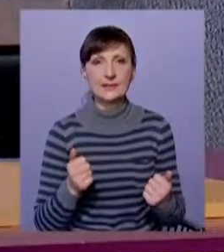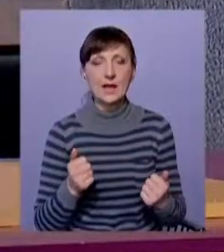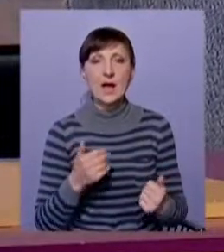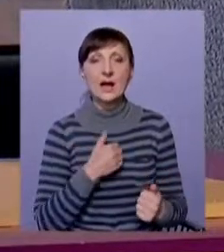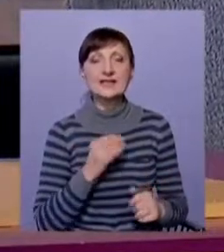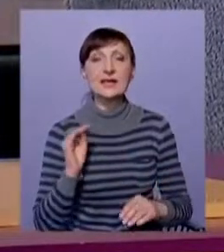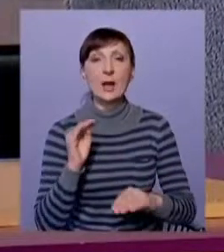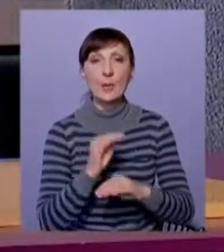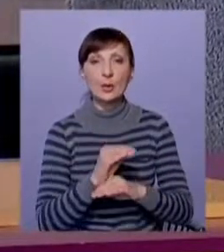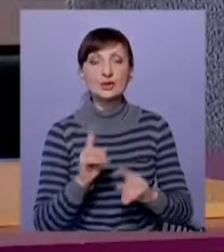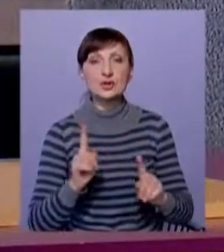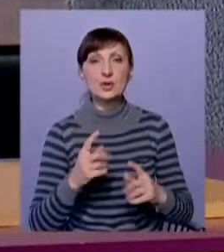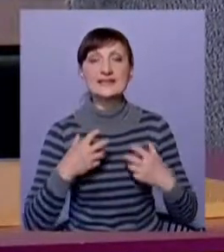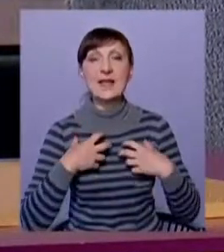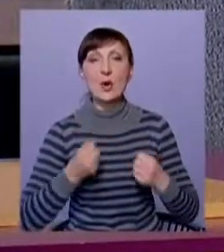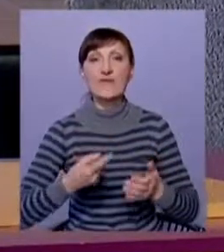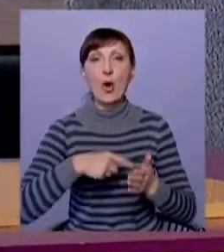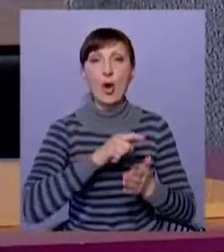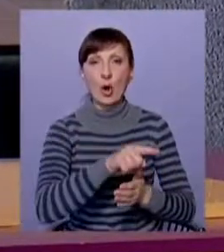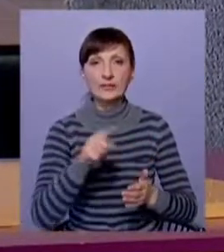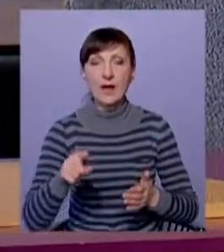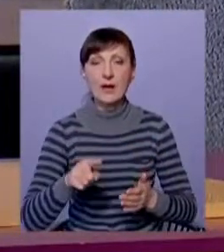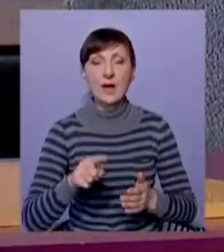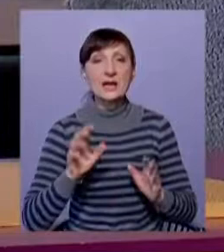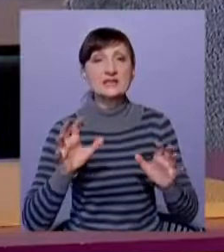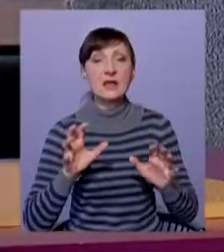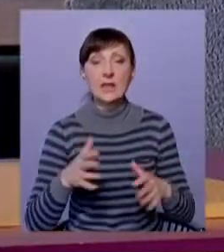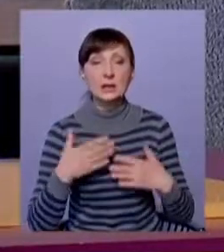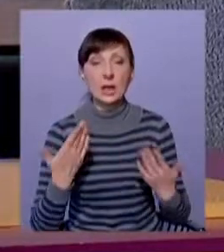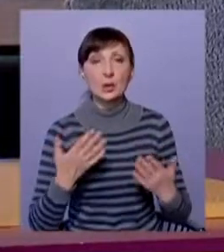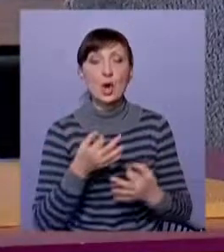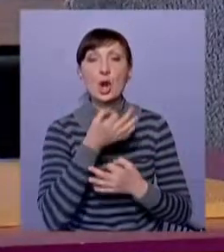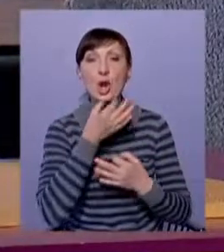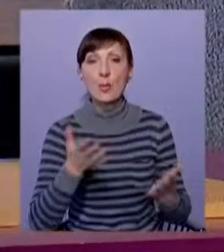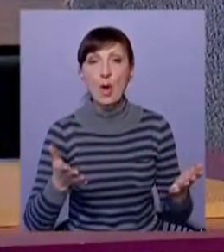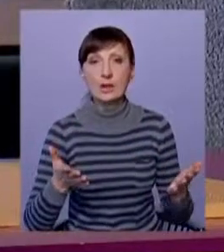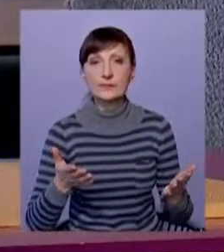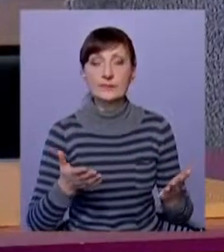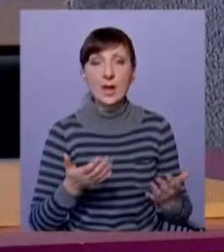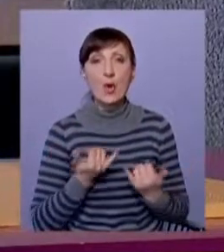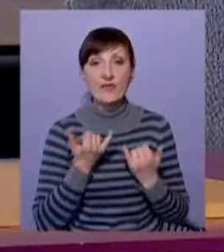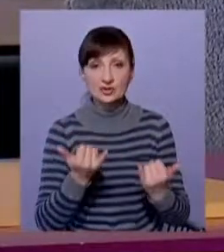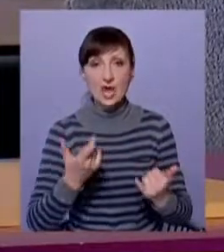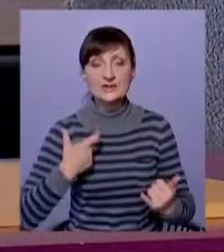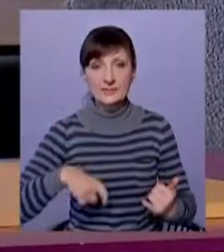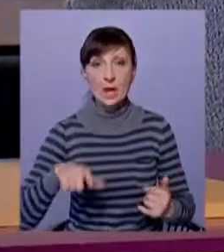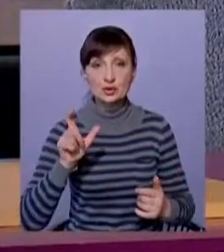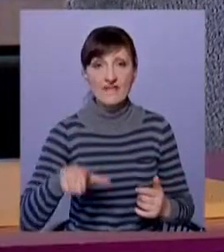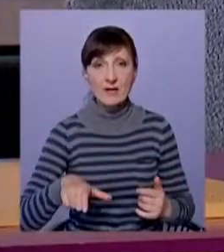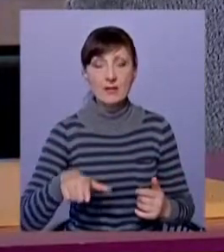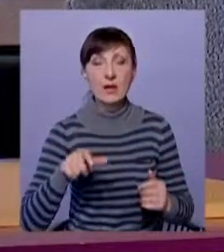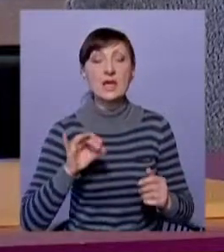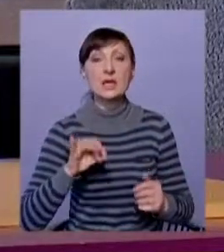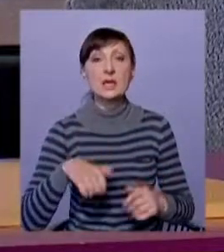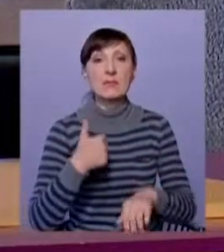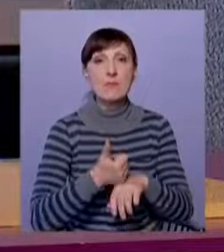немножко дополнить по здоровым городам, что стандарта нет. То есть любой, как говорится, уважающий гражданин, соответственно, и мэр,